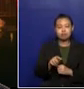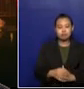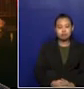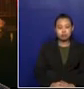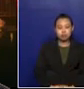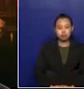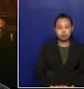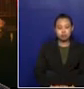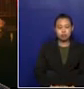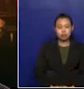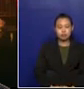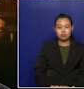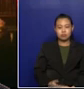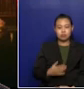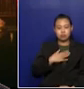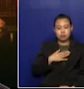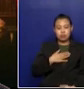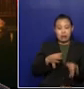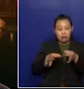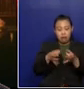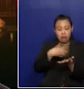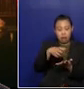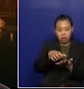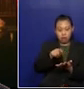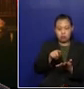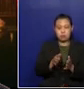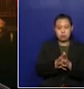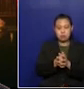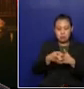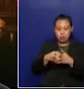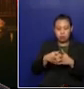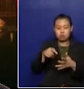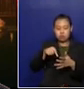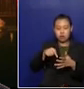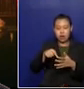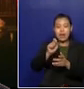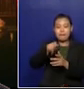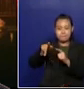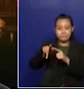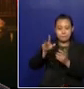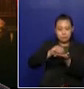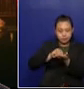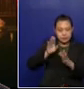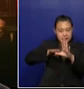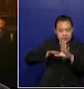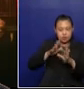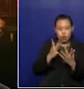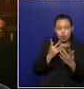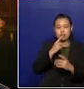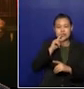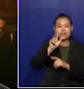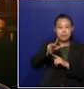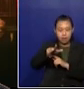ที่ดูผมอภิปรายแล้วเดี๋ยวจะไปเตรียมใช้สิทธิ์เป๋าตังอะไรของท่านเนี่ยนะฮะเตรียมจะแจกอีก 3,000 บ